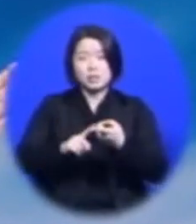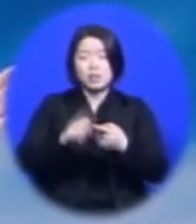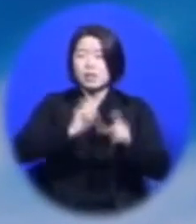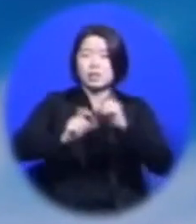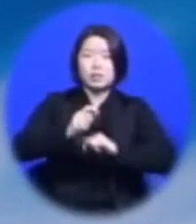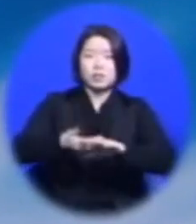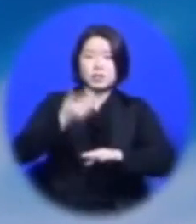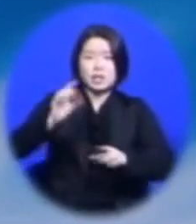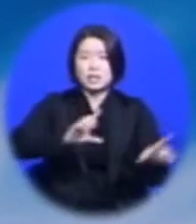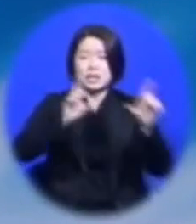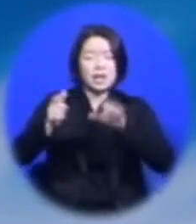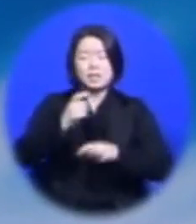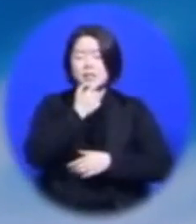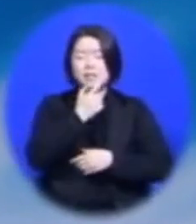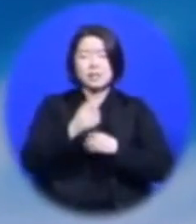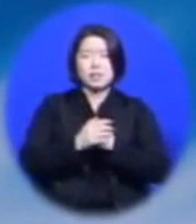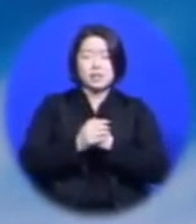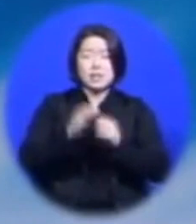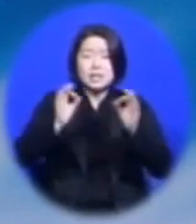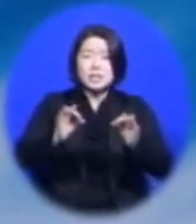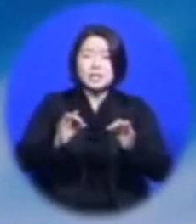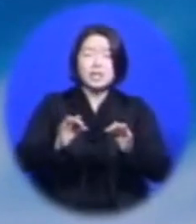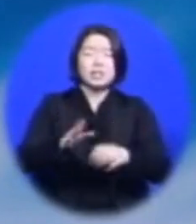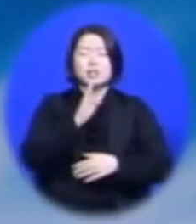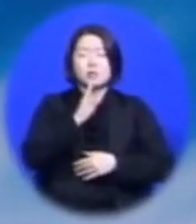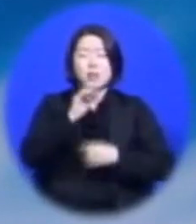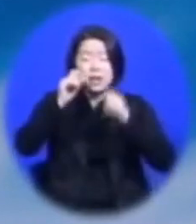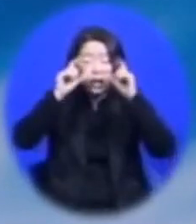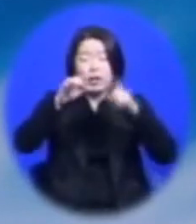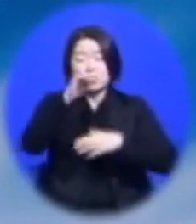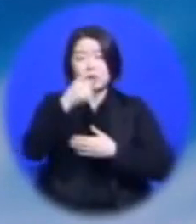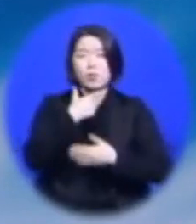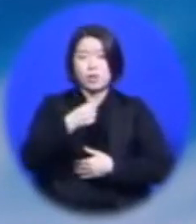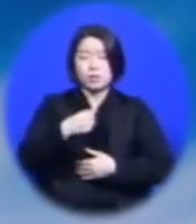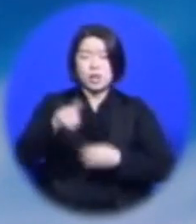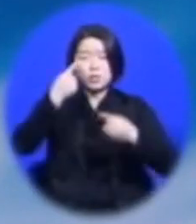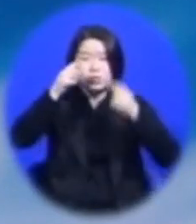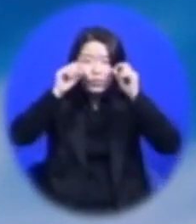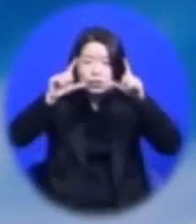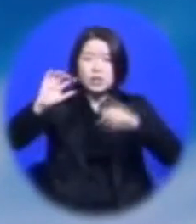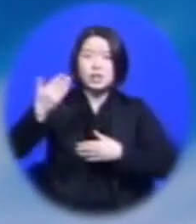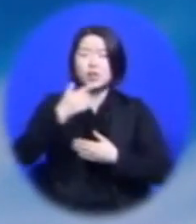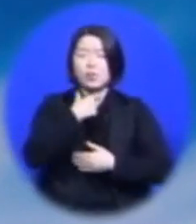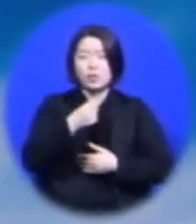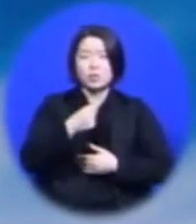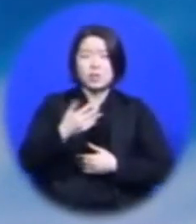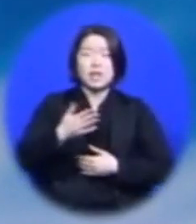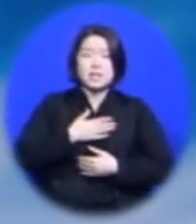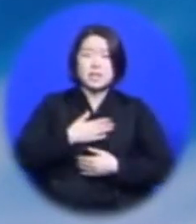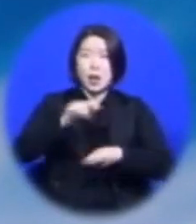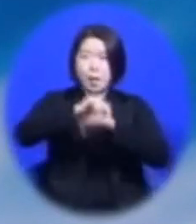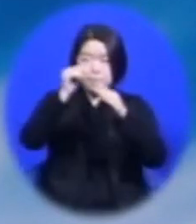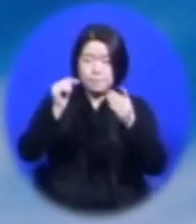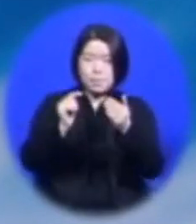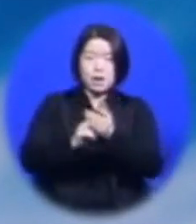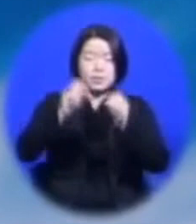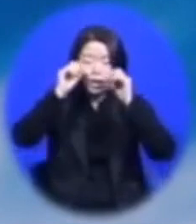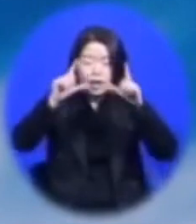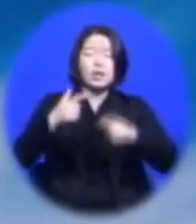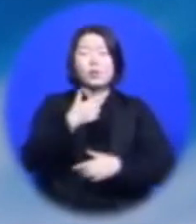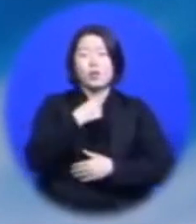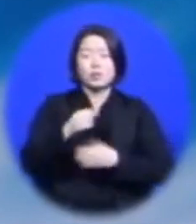이상 살고 싶지 않습니다. 이제는 정말 깨어있기를 원합니다. 눈뜨게 되기를 원합니다. 주님, 제 심령이 깨기를